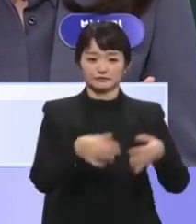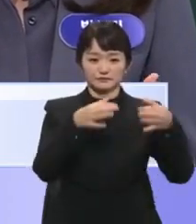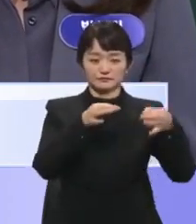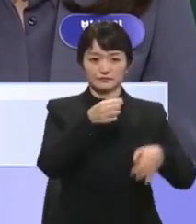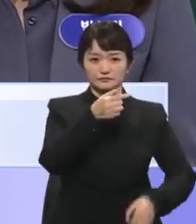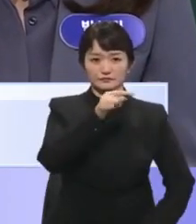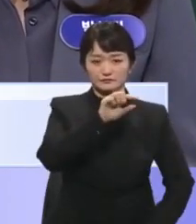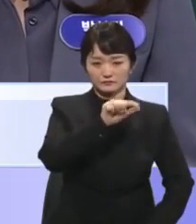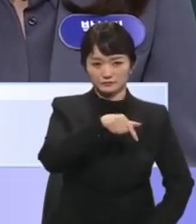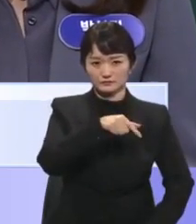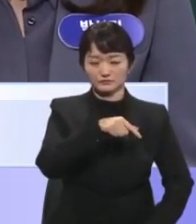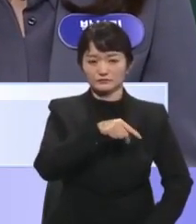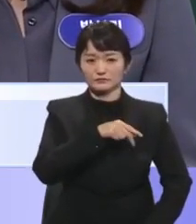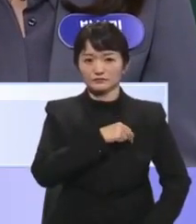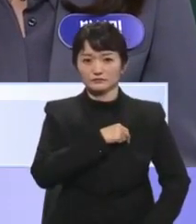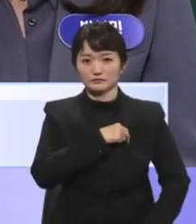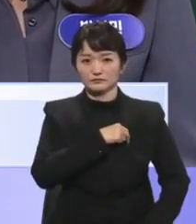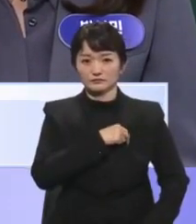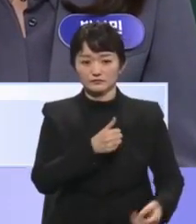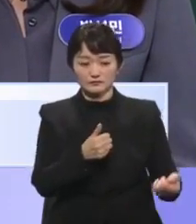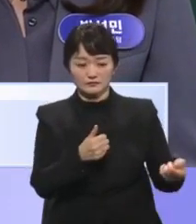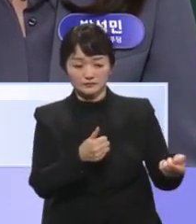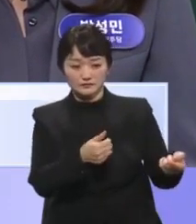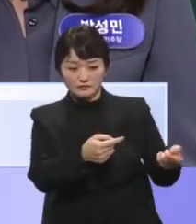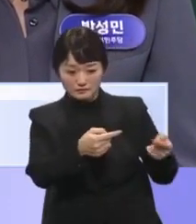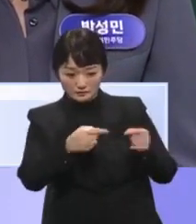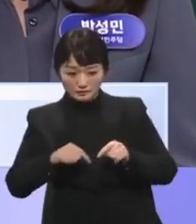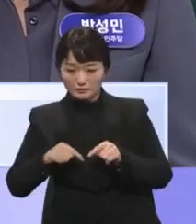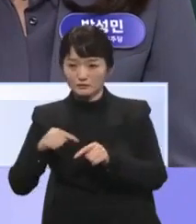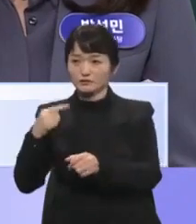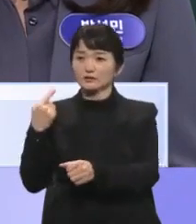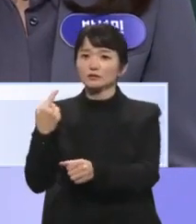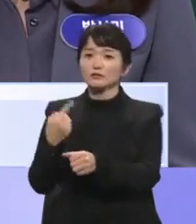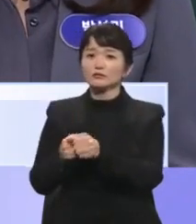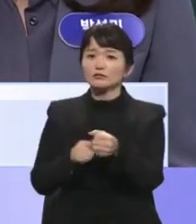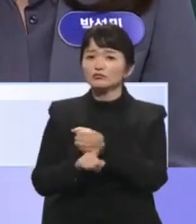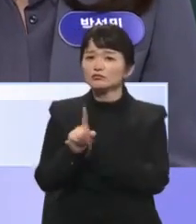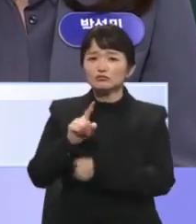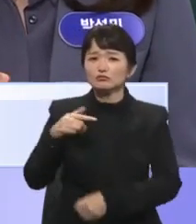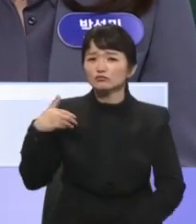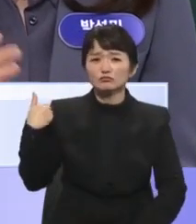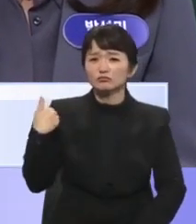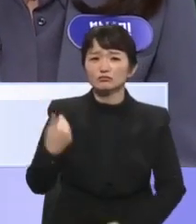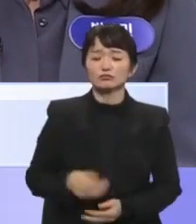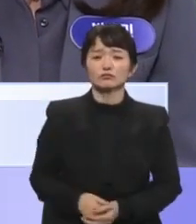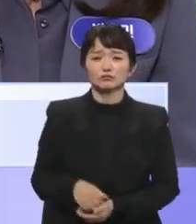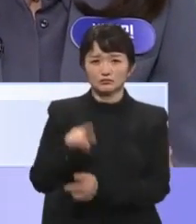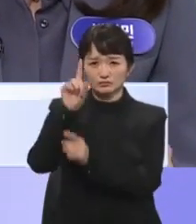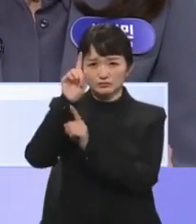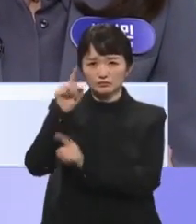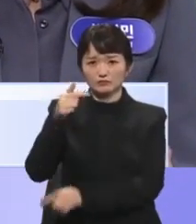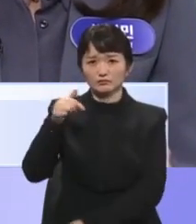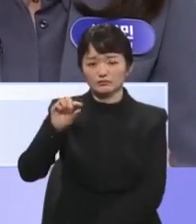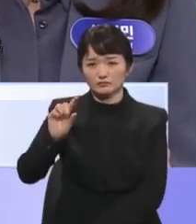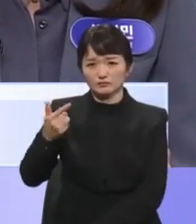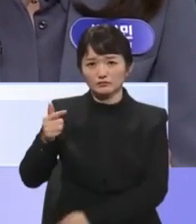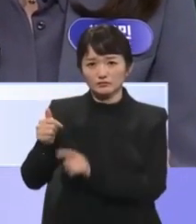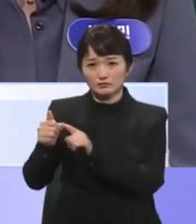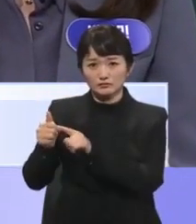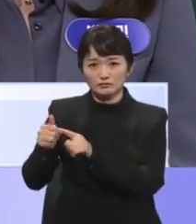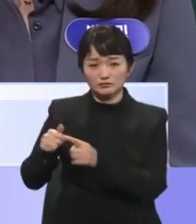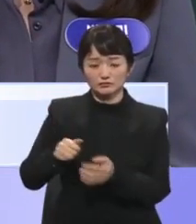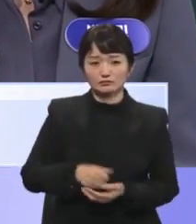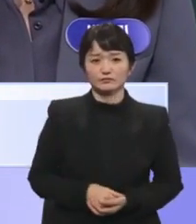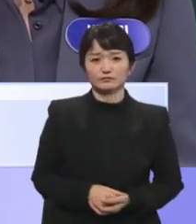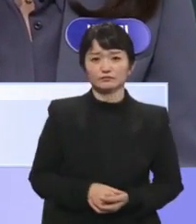숟가락을 얻는지는 이해 하기가 어려습니다 아 그게 좀 불쾌 하셨군요 아 왜냐면 그니까 학연 전 총리를 향해서 이제 반성문을